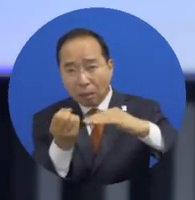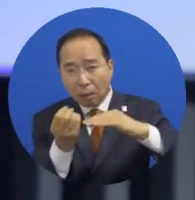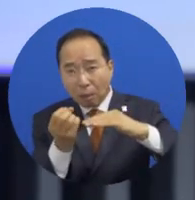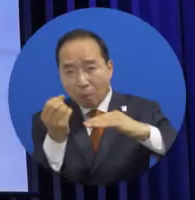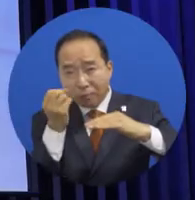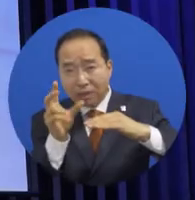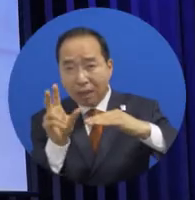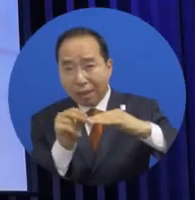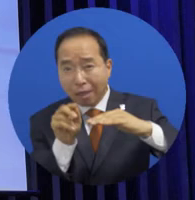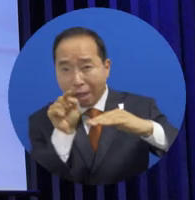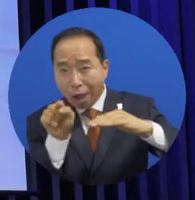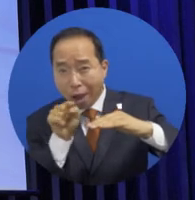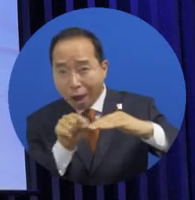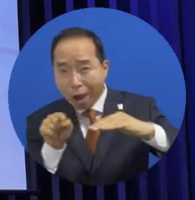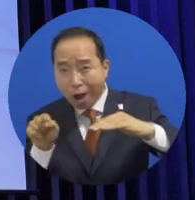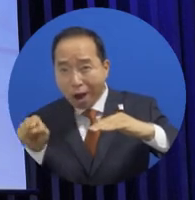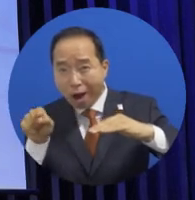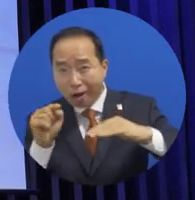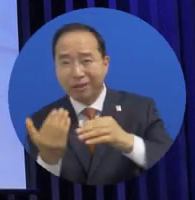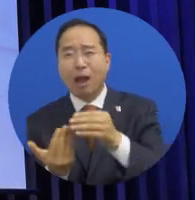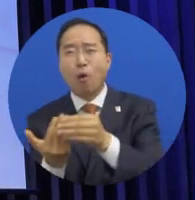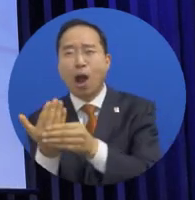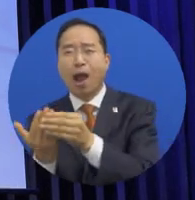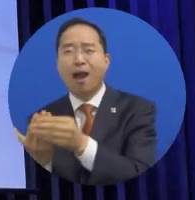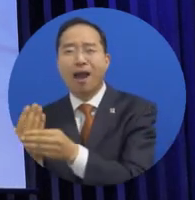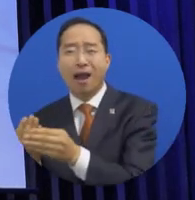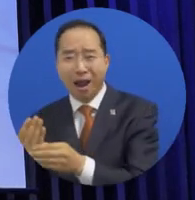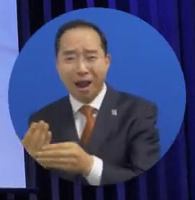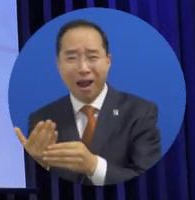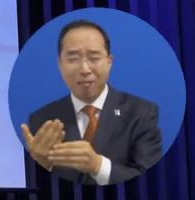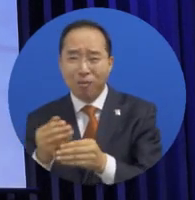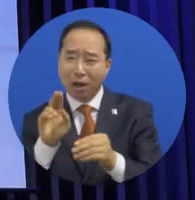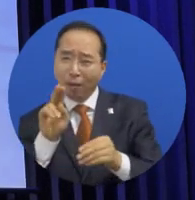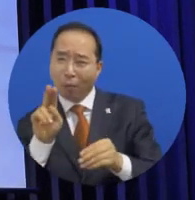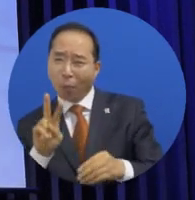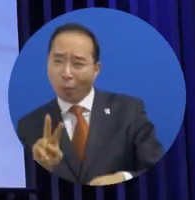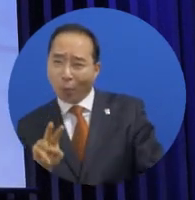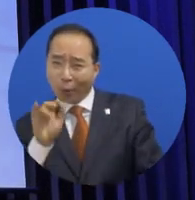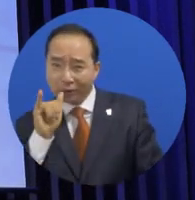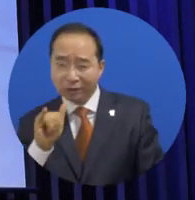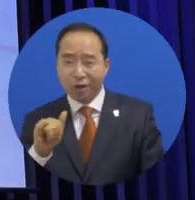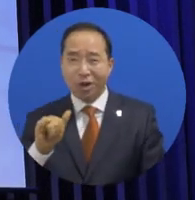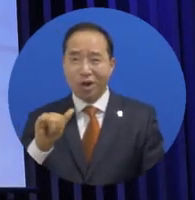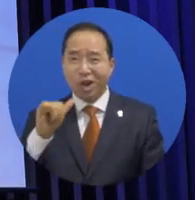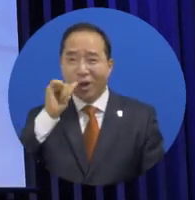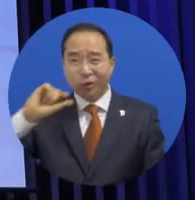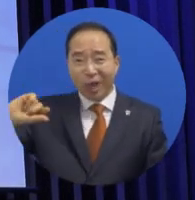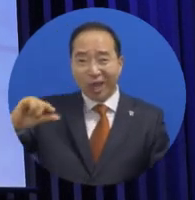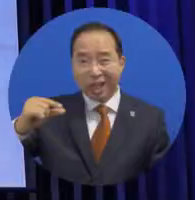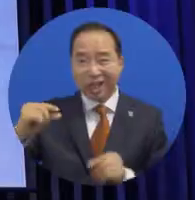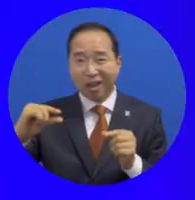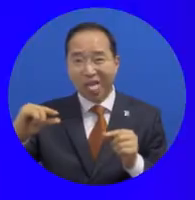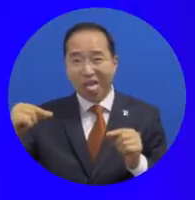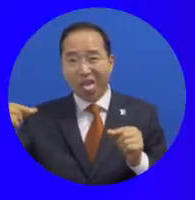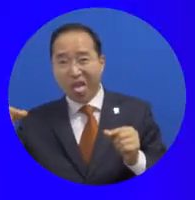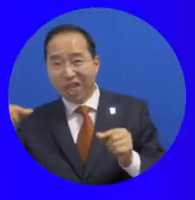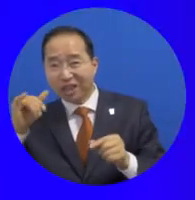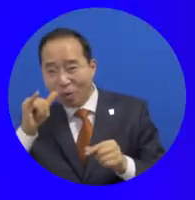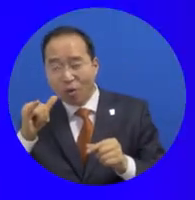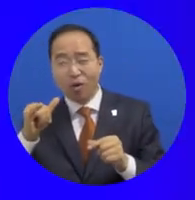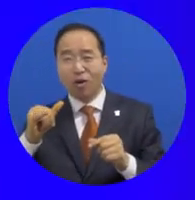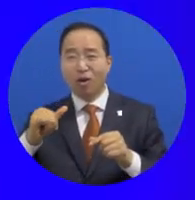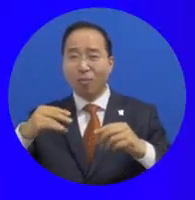거죠. 뭔가 균열이 났거나 아니면 나사가 빠졌거나 뭔가 철골이 흔들리거나.